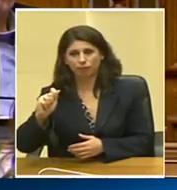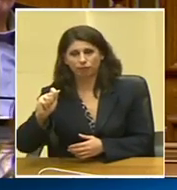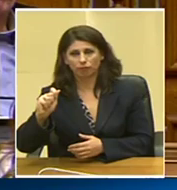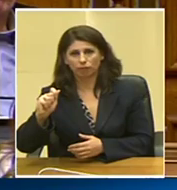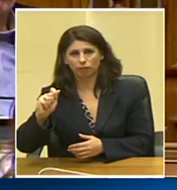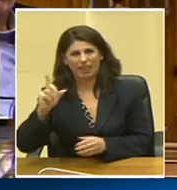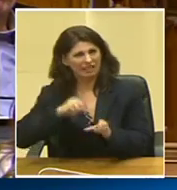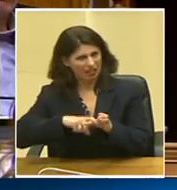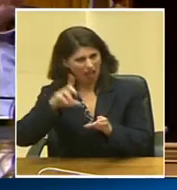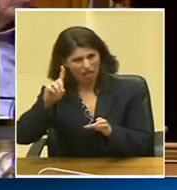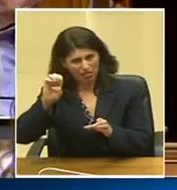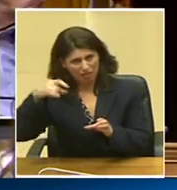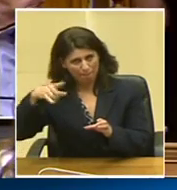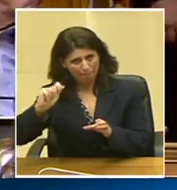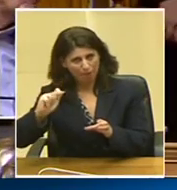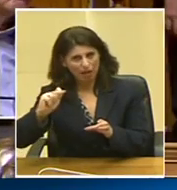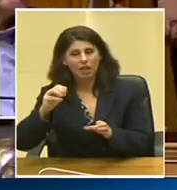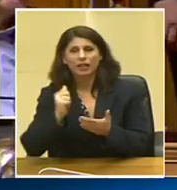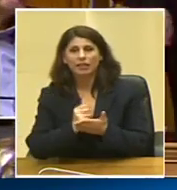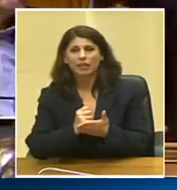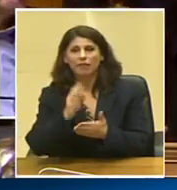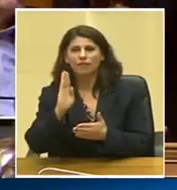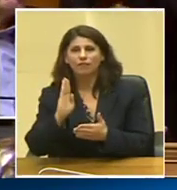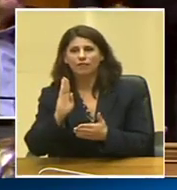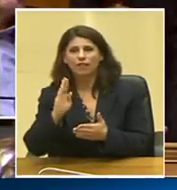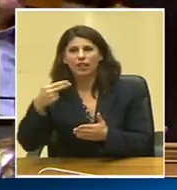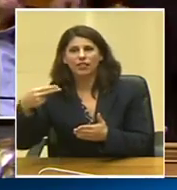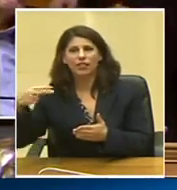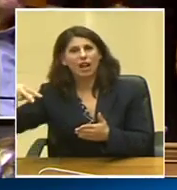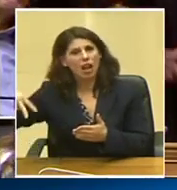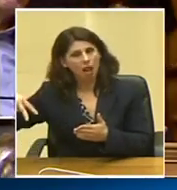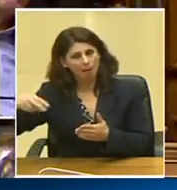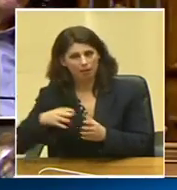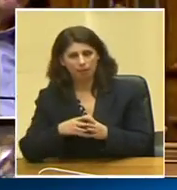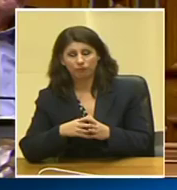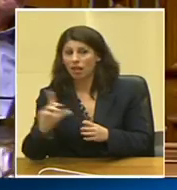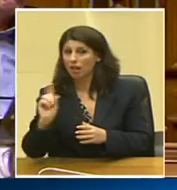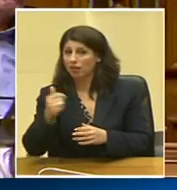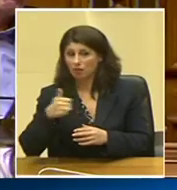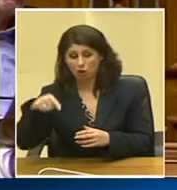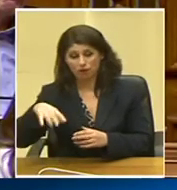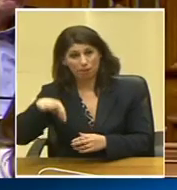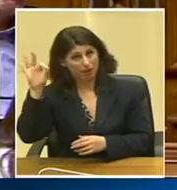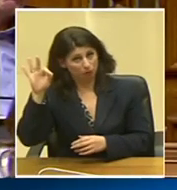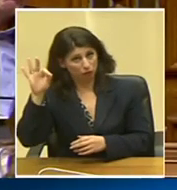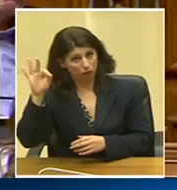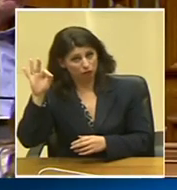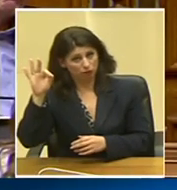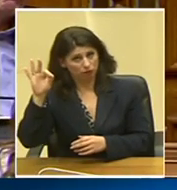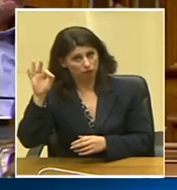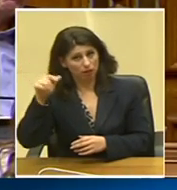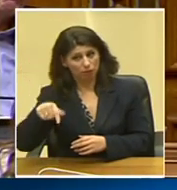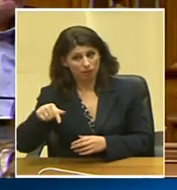της ΒΙΦΙ ΛΑΜΔΑ. Δεν είναι μονάχα αυτή η περίπτωση στην οποία εκεί